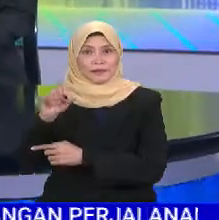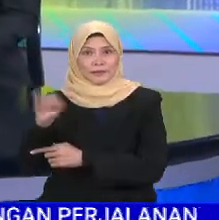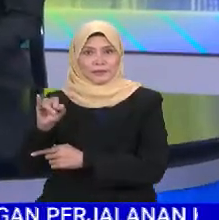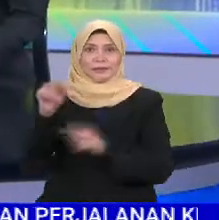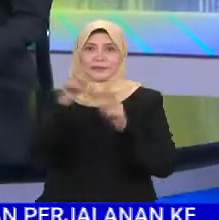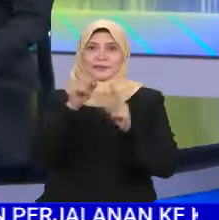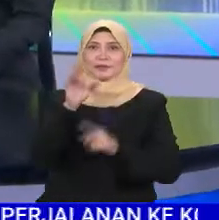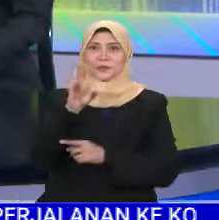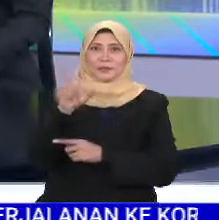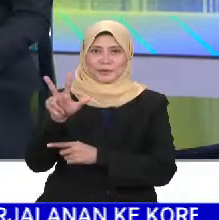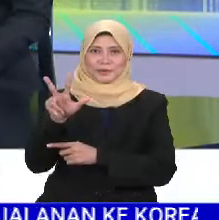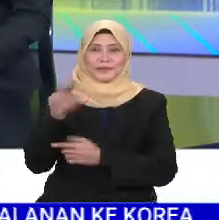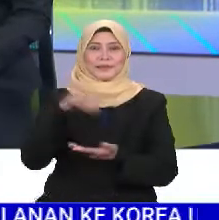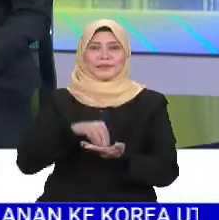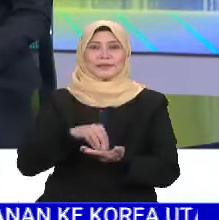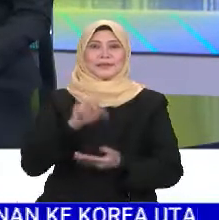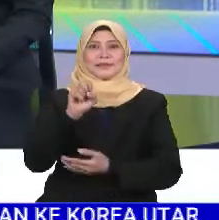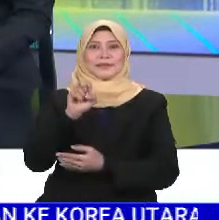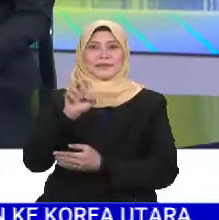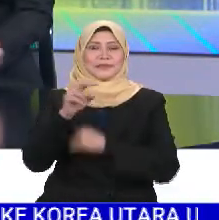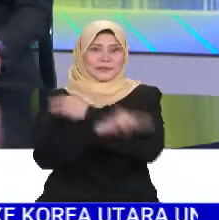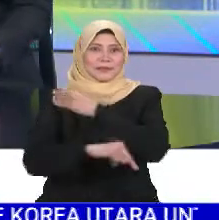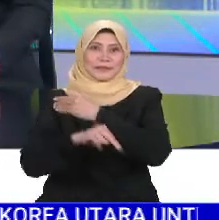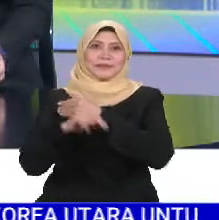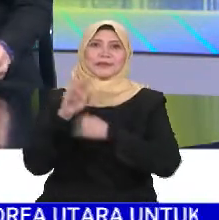ke-73 di seri Negeri air